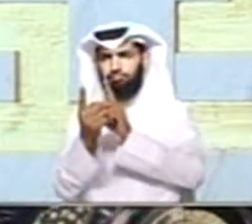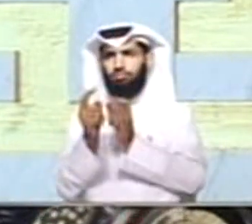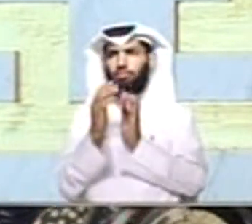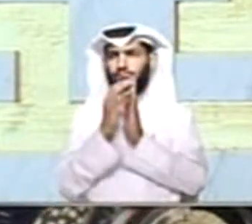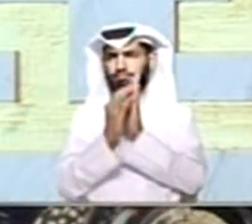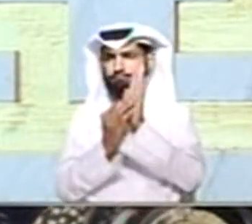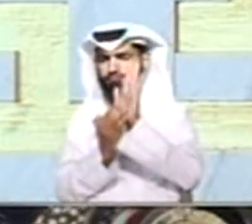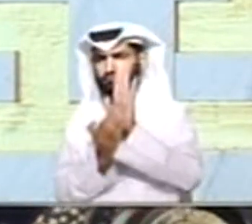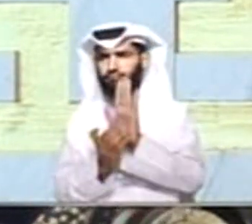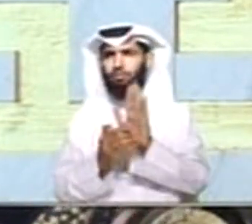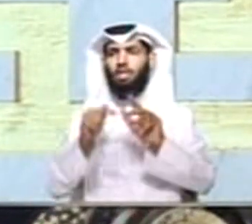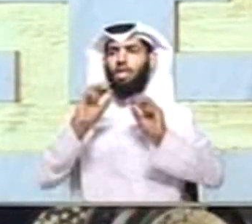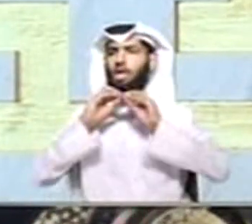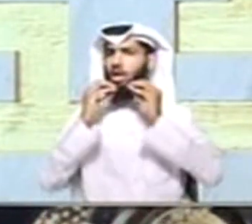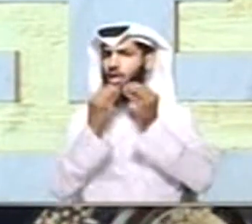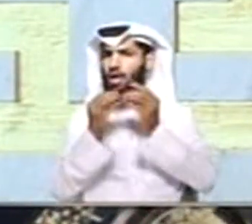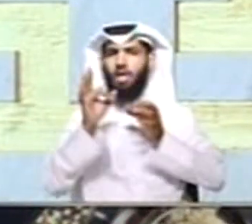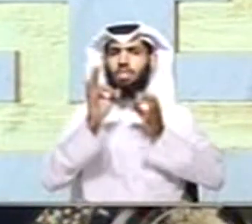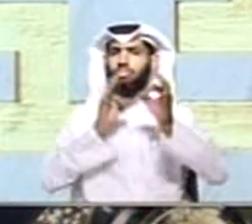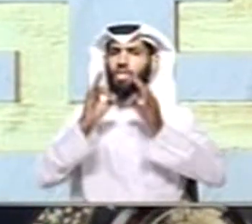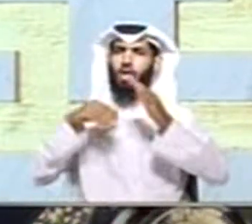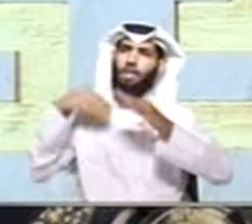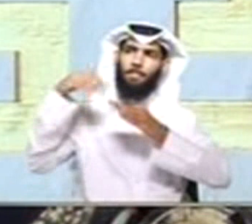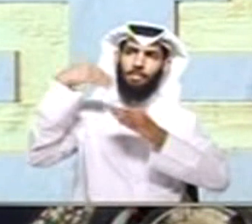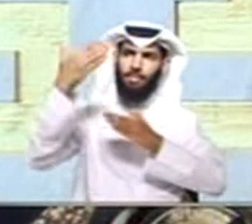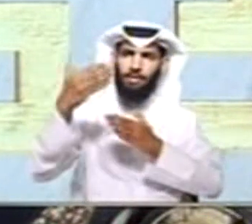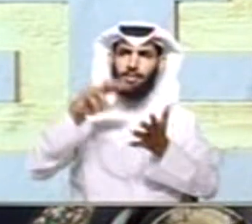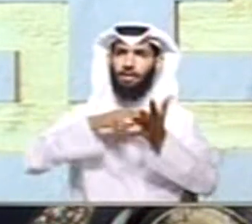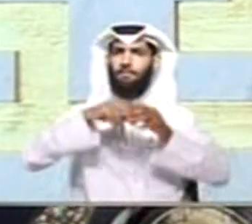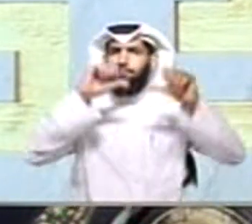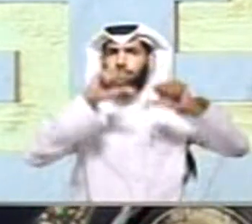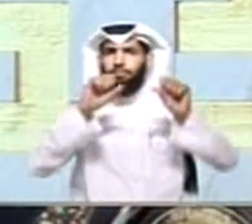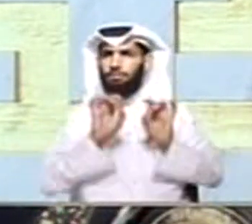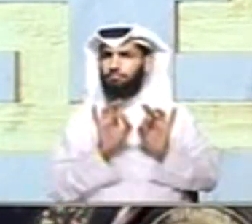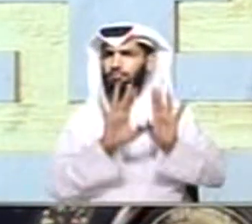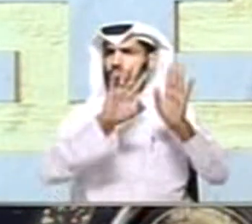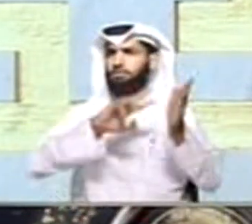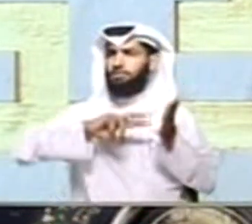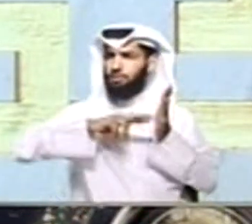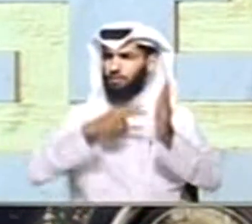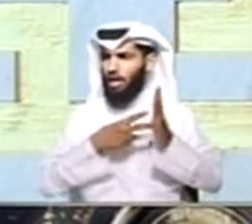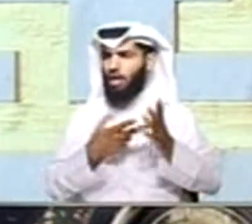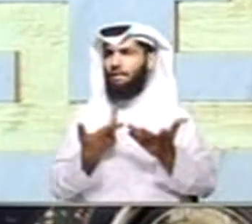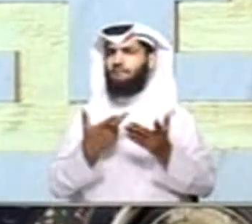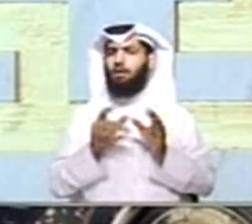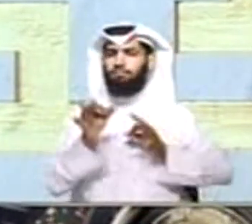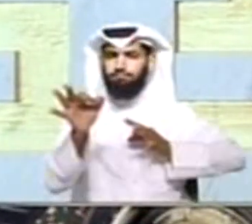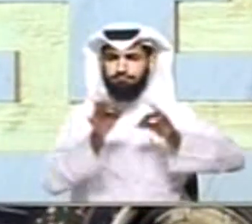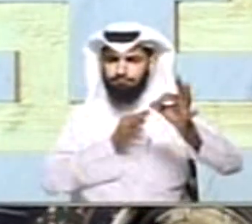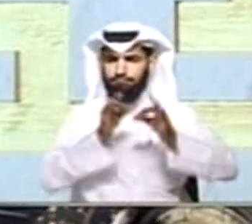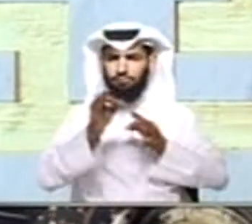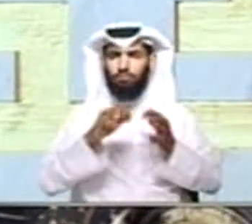على خطة الهيئة القادمة، هيئة مكافحة الفساد نزاهة في مشاريعها القادمة